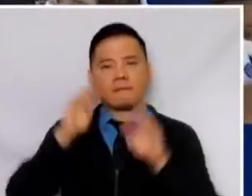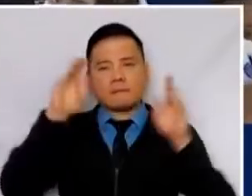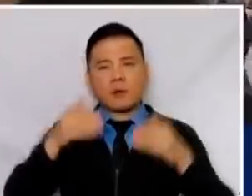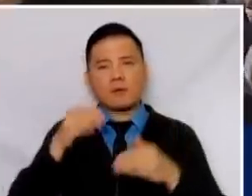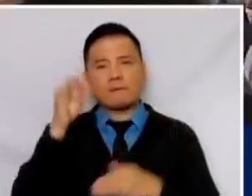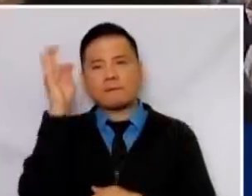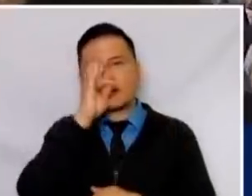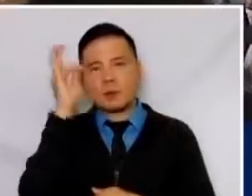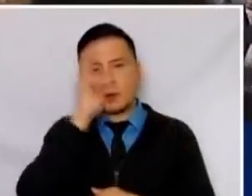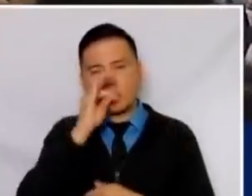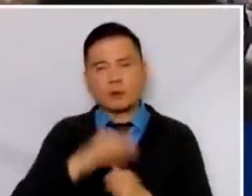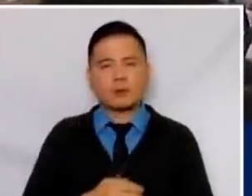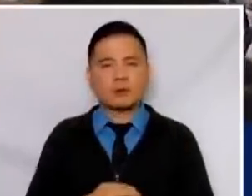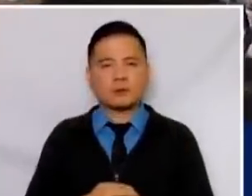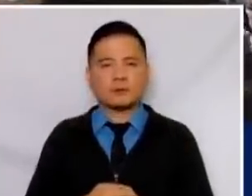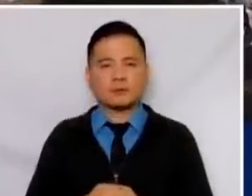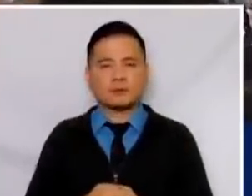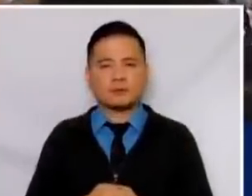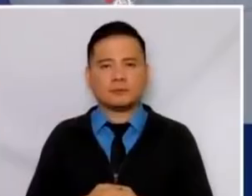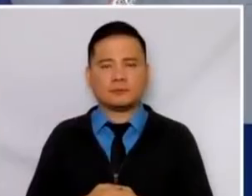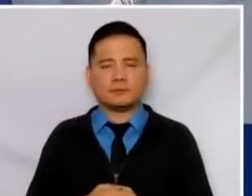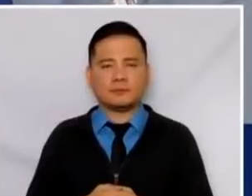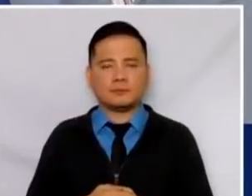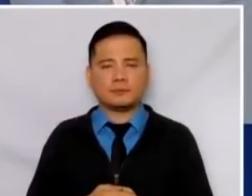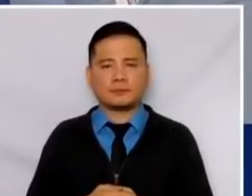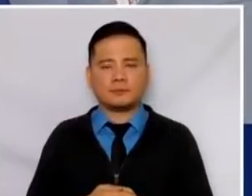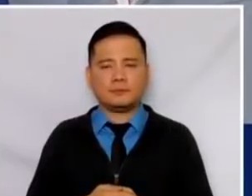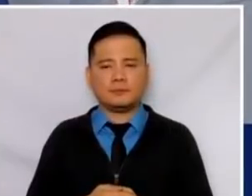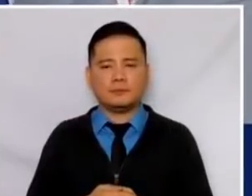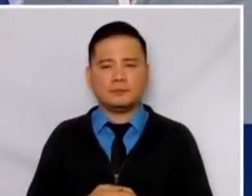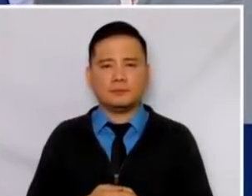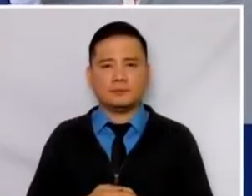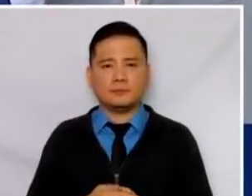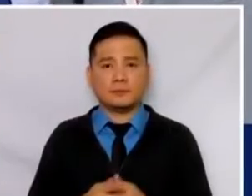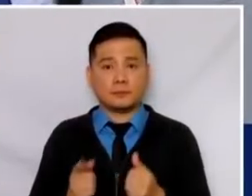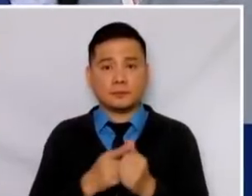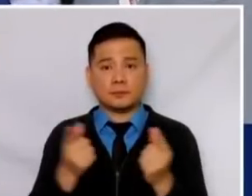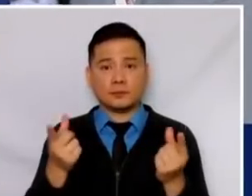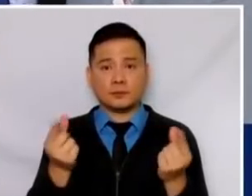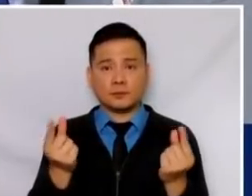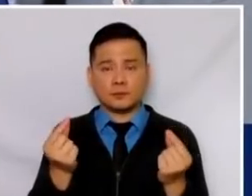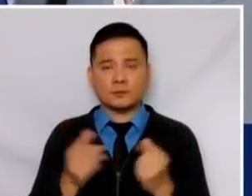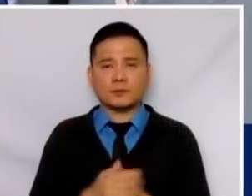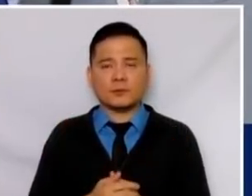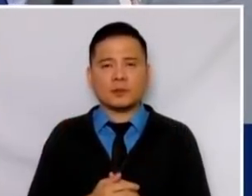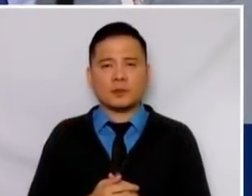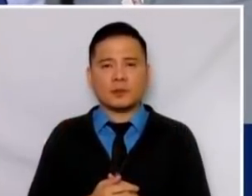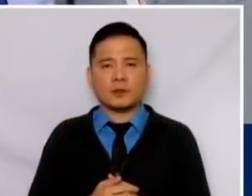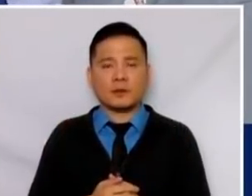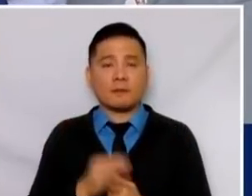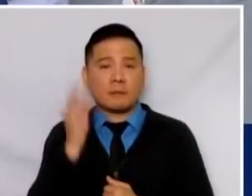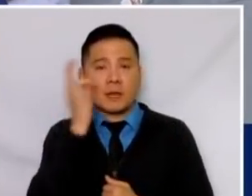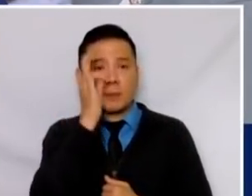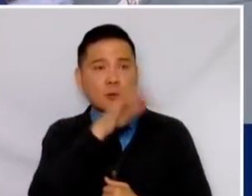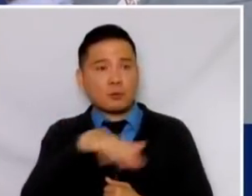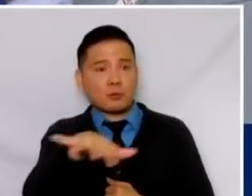polisiya sa ganitong mga pangyayari. Unang-unang policy is iligtas ko yung mga Pilipino doon.